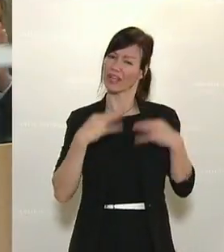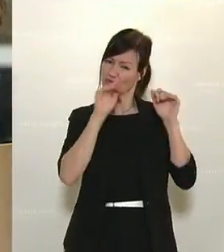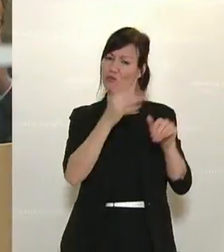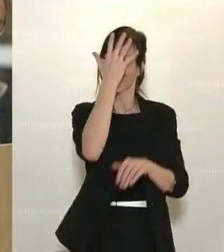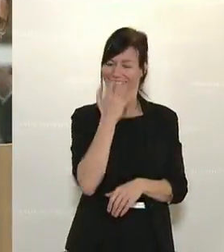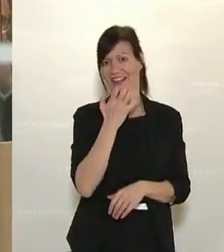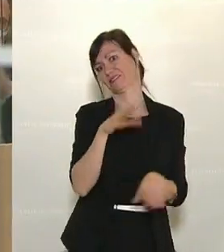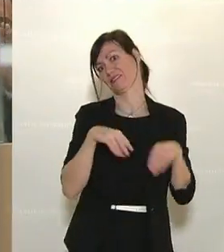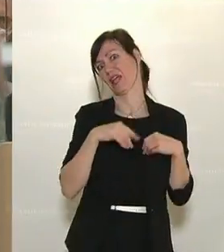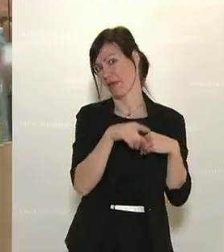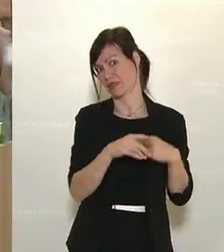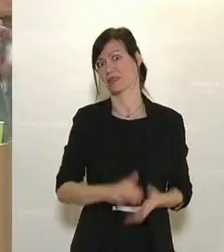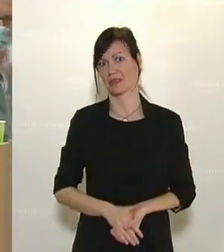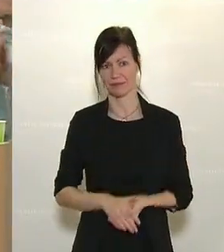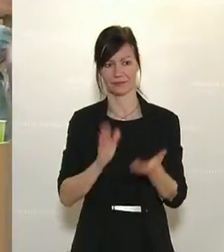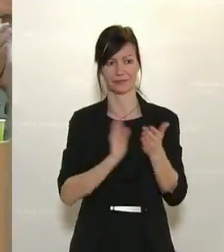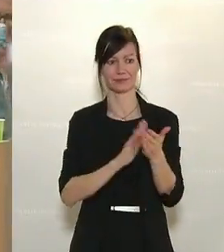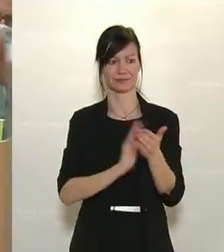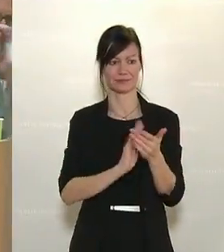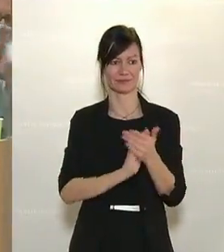Bevölkerung ernst nehmen.